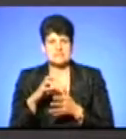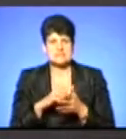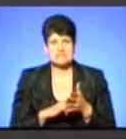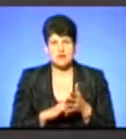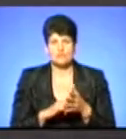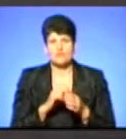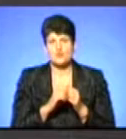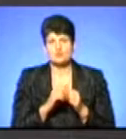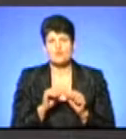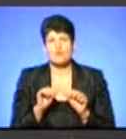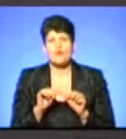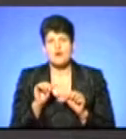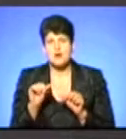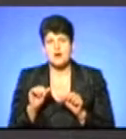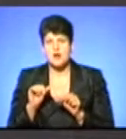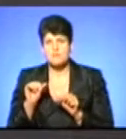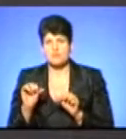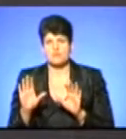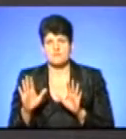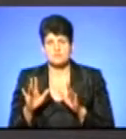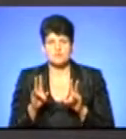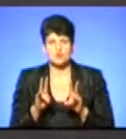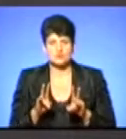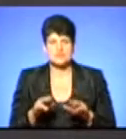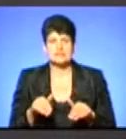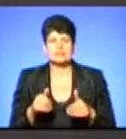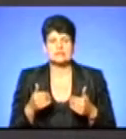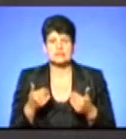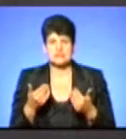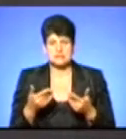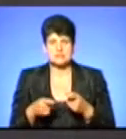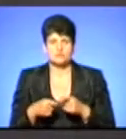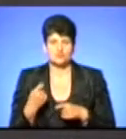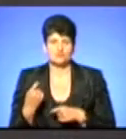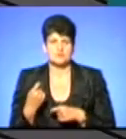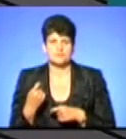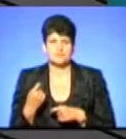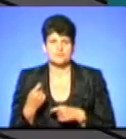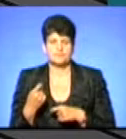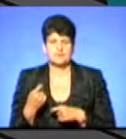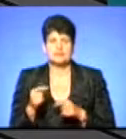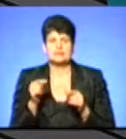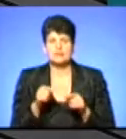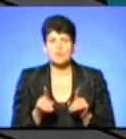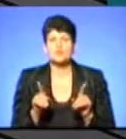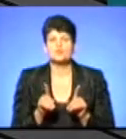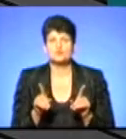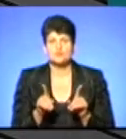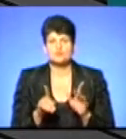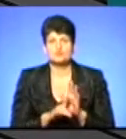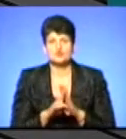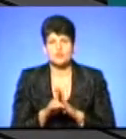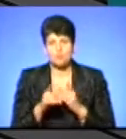стягнень в кожному окремому випадку при розгляді надається адмінправопорушникам. Тобто, власне, такого, щоб